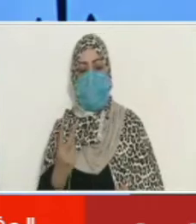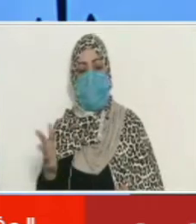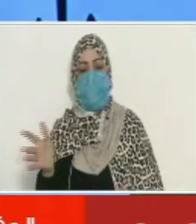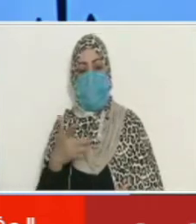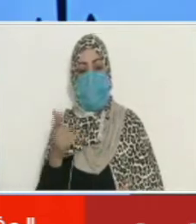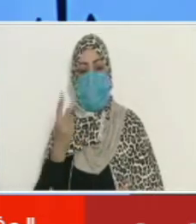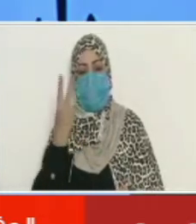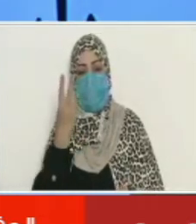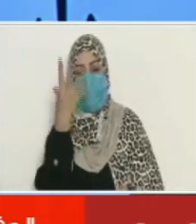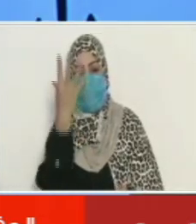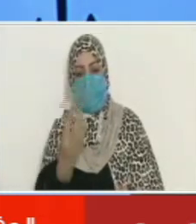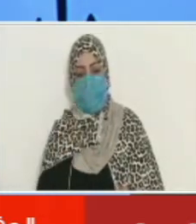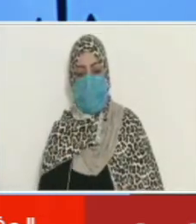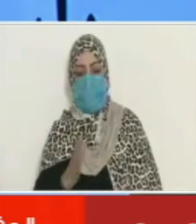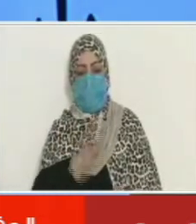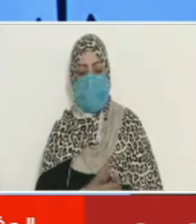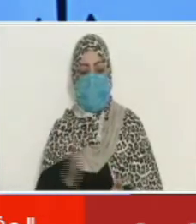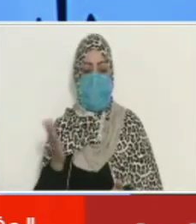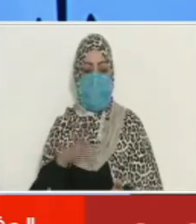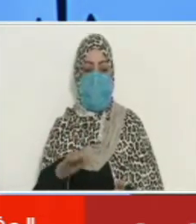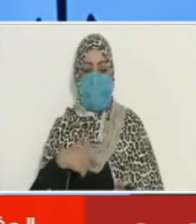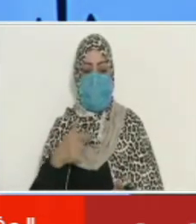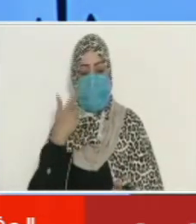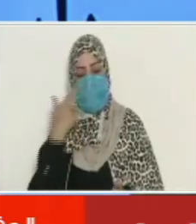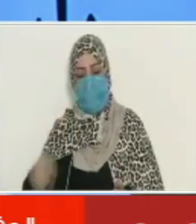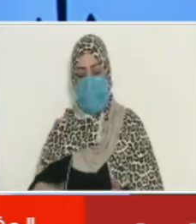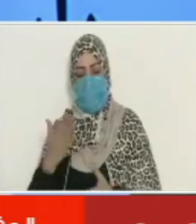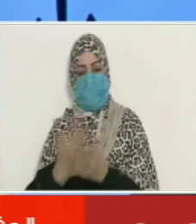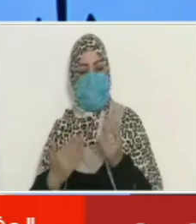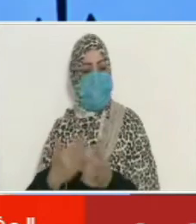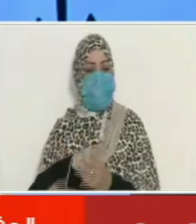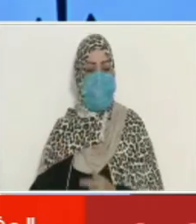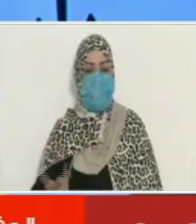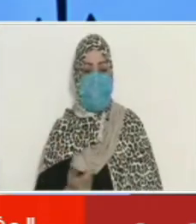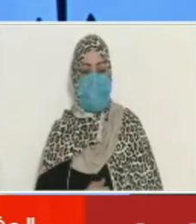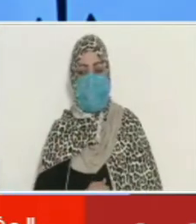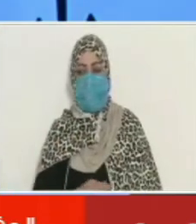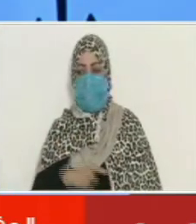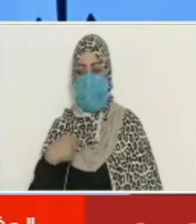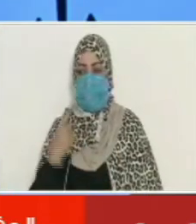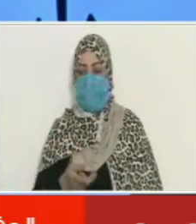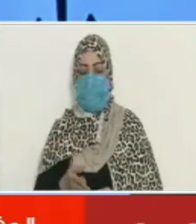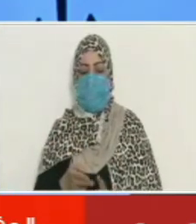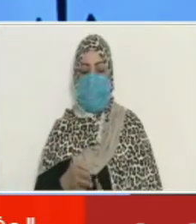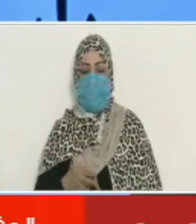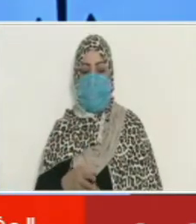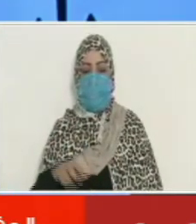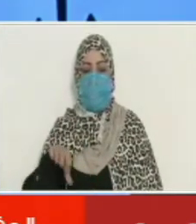الأخ وليد من بنغازي سأل عن مسألة السكنة في بيت المهجرين والصلاة